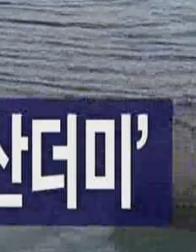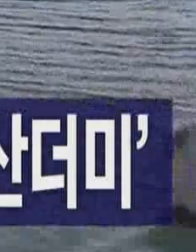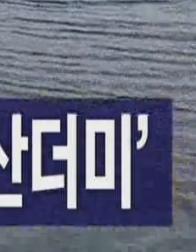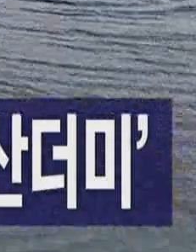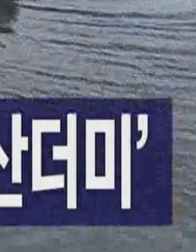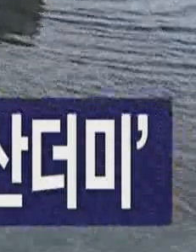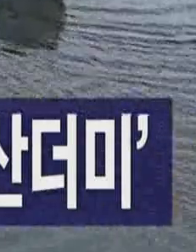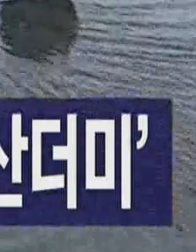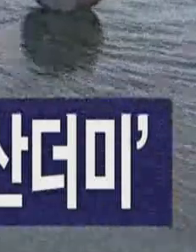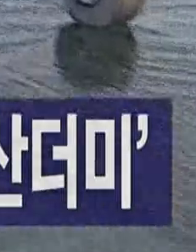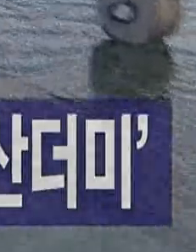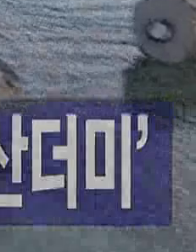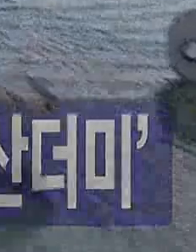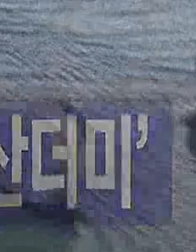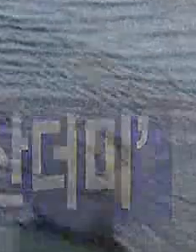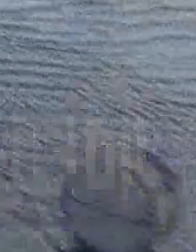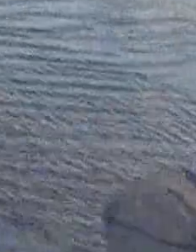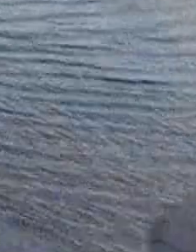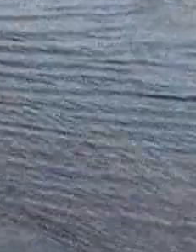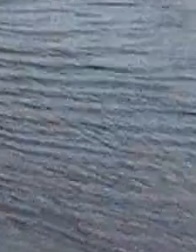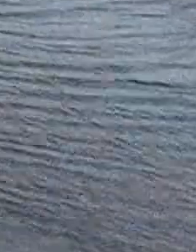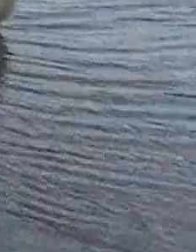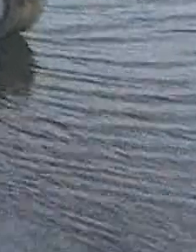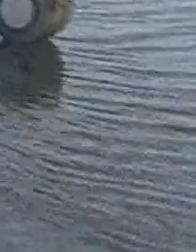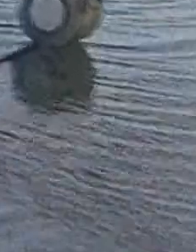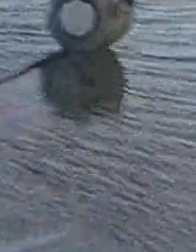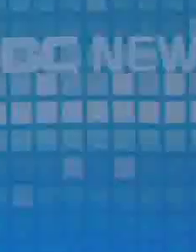몰려 있어 교체 사업이 시급합니다.